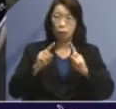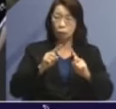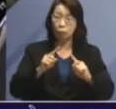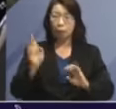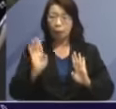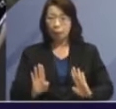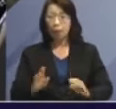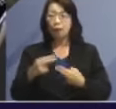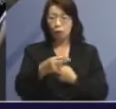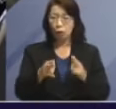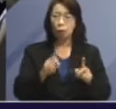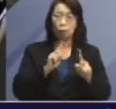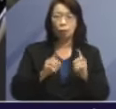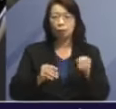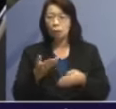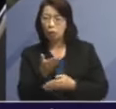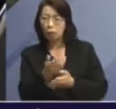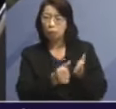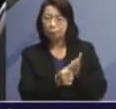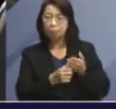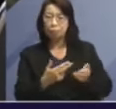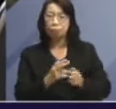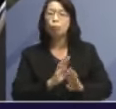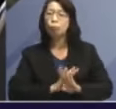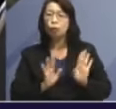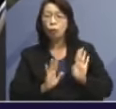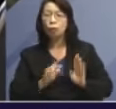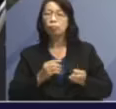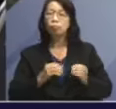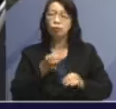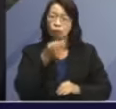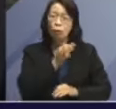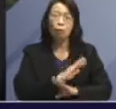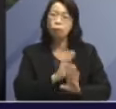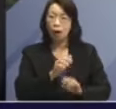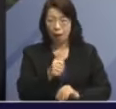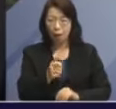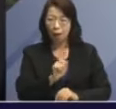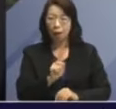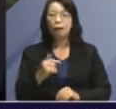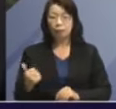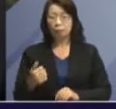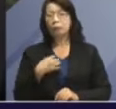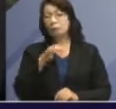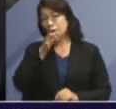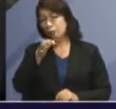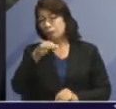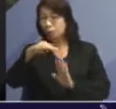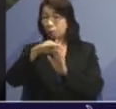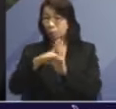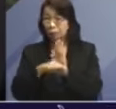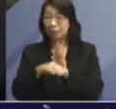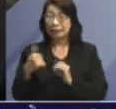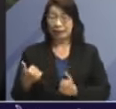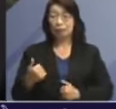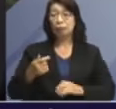ราก็กำลังมีโครงการที่จะดูแลจนถึงชั้นบังคับคดีครับก็ศาลจังหวัดพิษณุโล